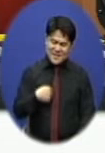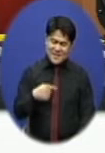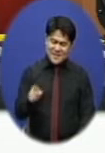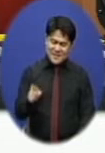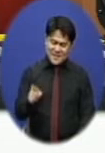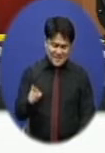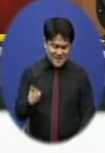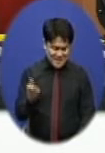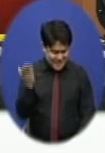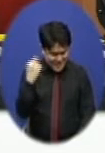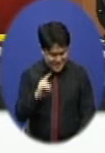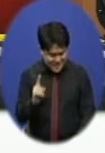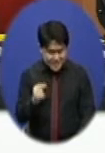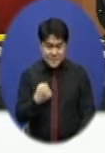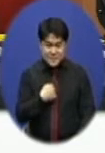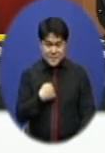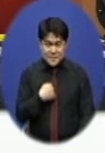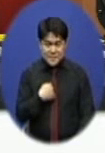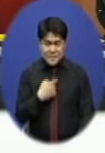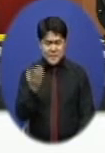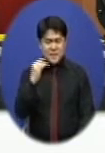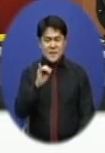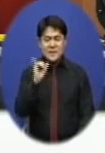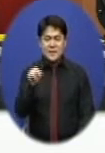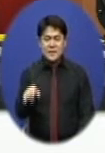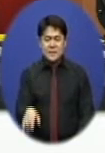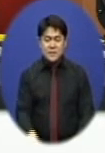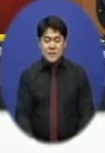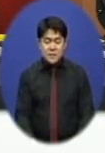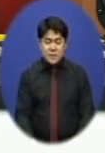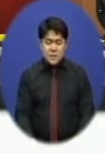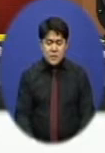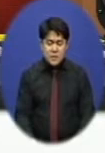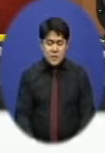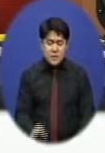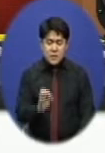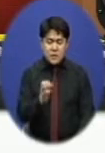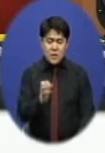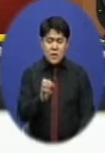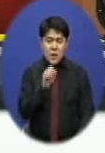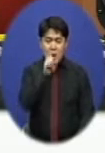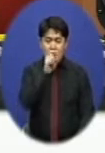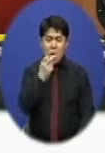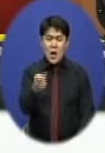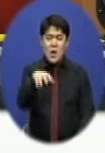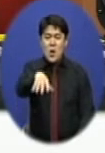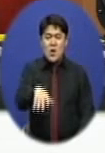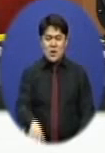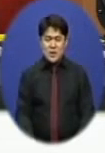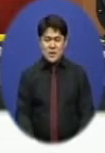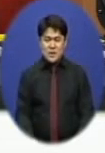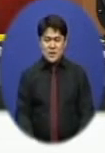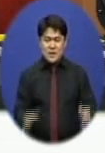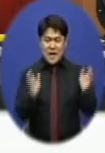예. 저희 집에까지 전화했잖아요. 어디요? 오산 씨요. 예, 오메, 우리